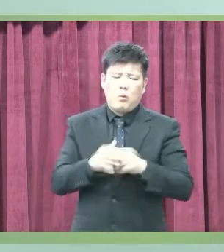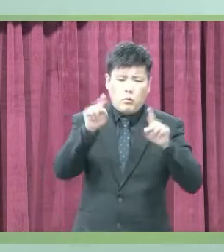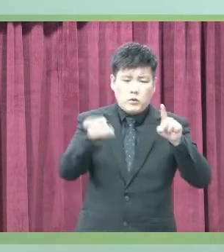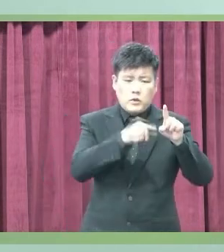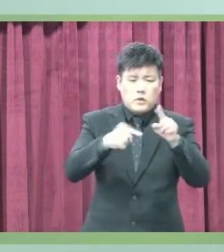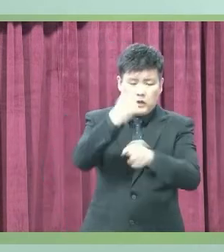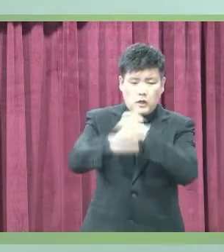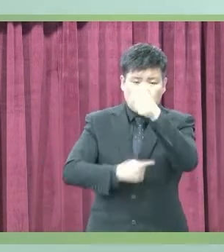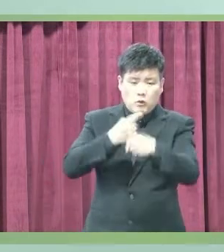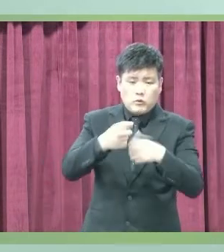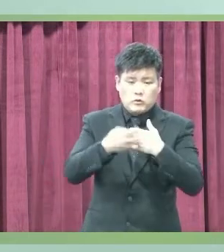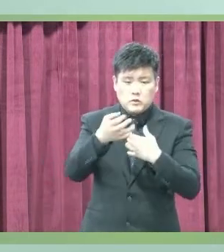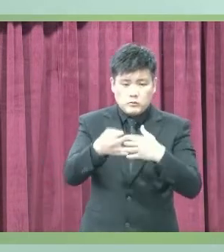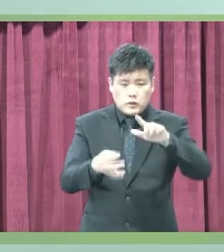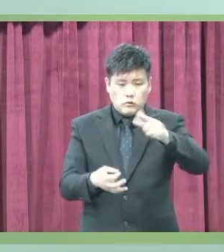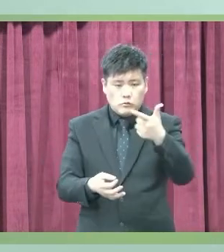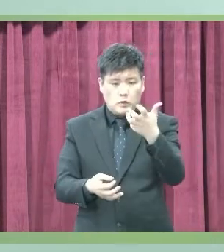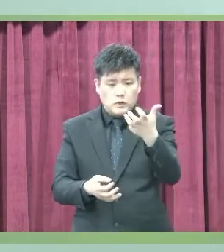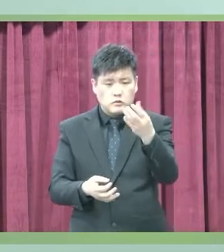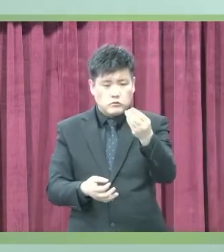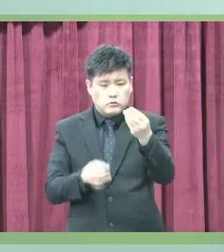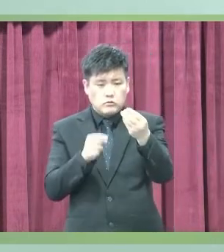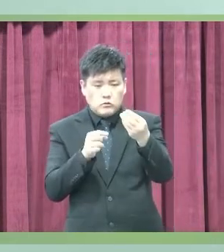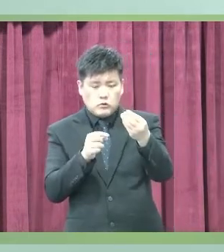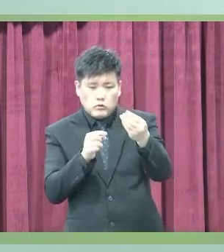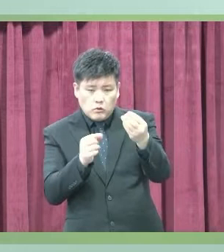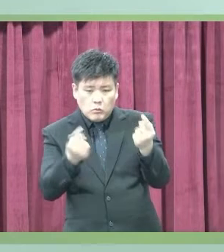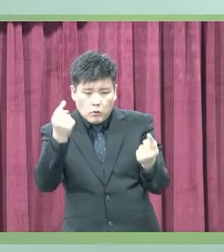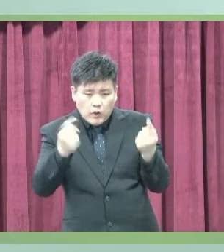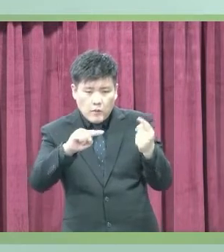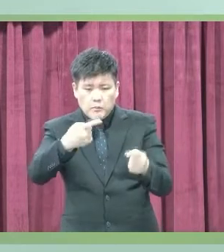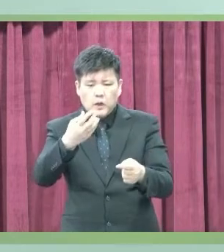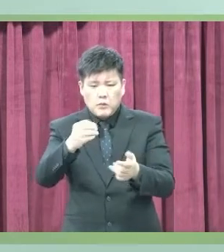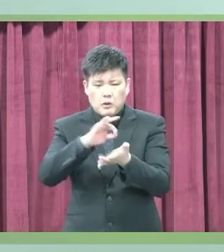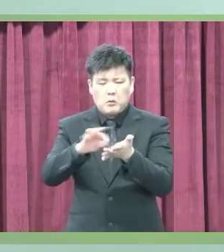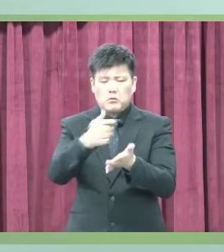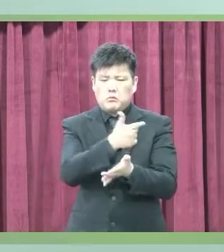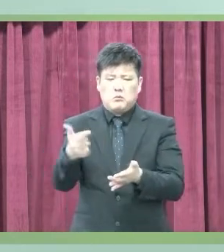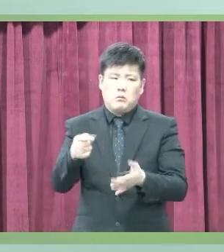연평균 진료비 689.2만 원보다 약 100만 원 높습니다.